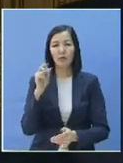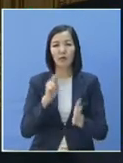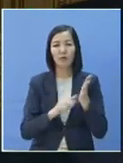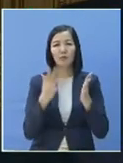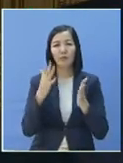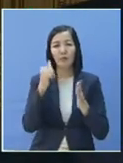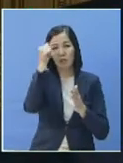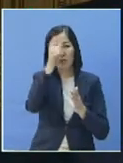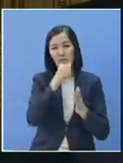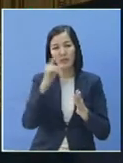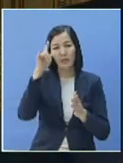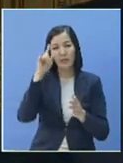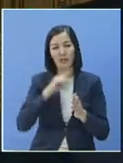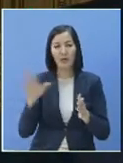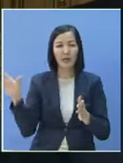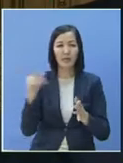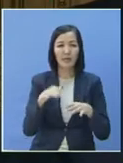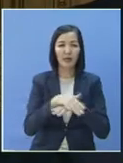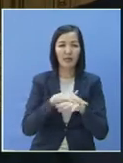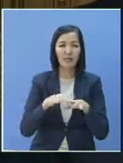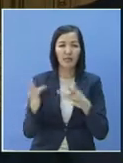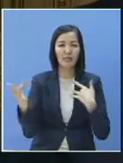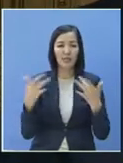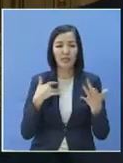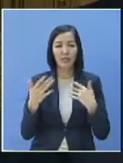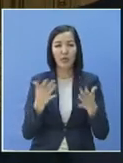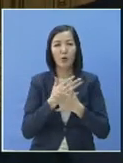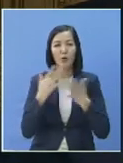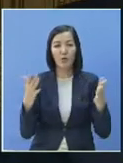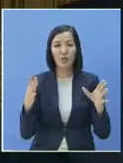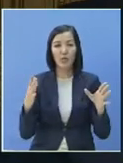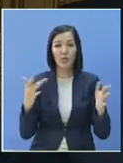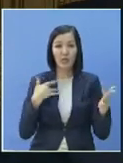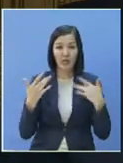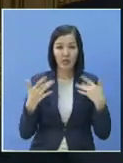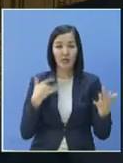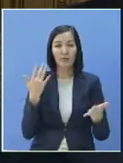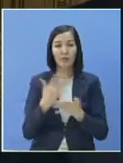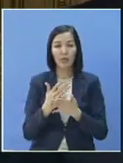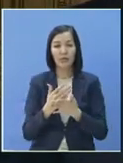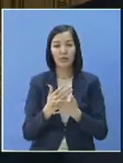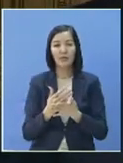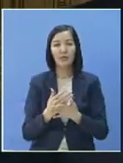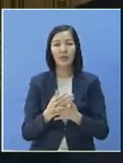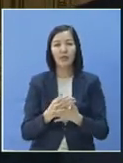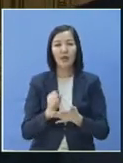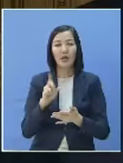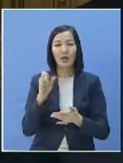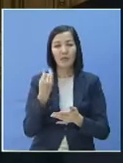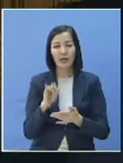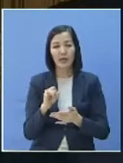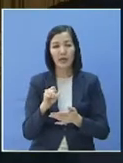бұл бүкіл қазақ жұртшылығына, қазақ театрларының бәрі үлкен дайындық үстінде Абай атамыздың бейнесін тағы да